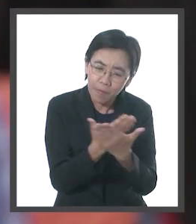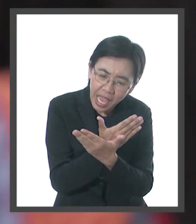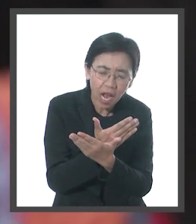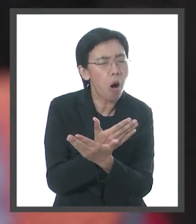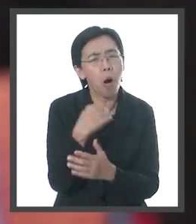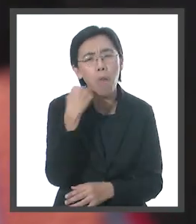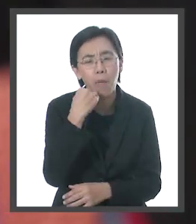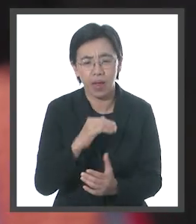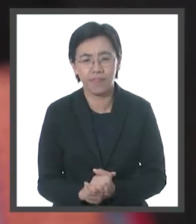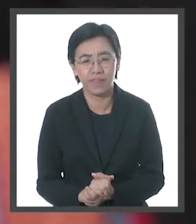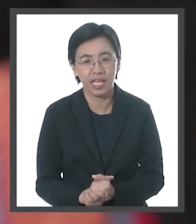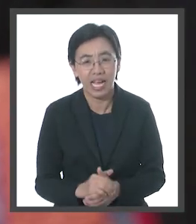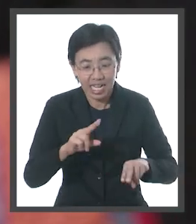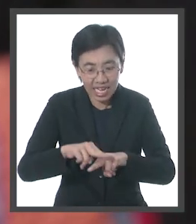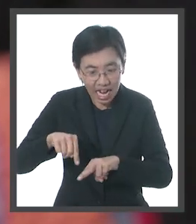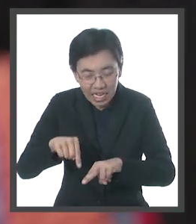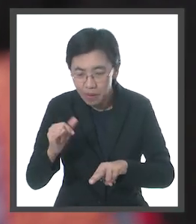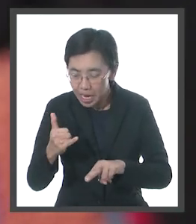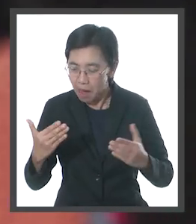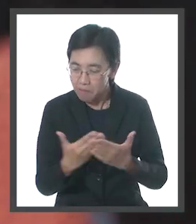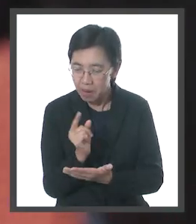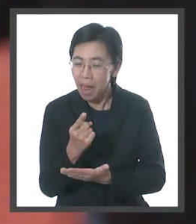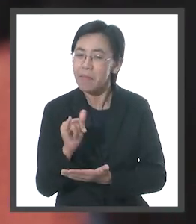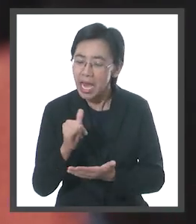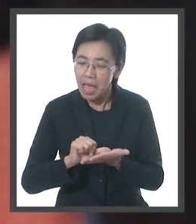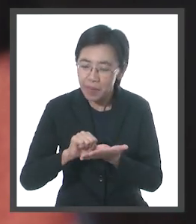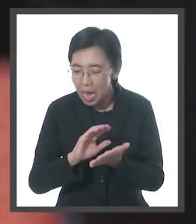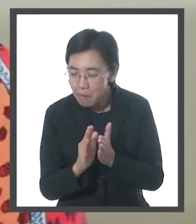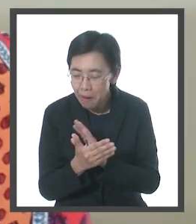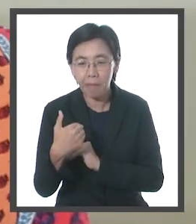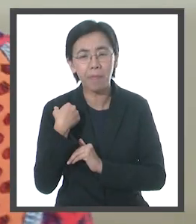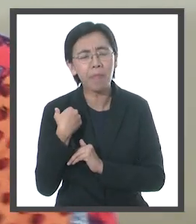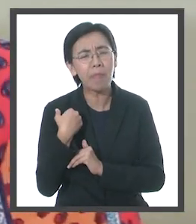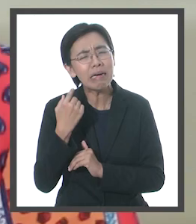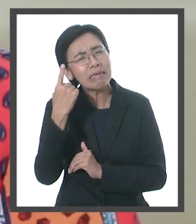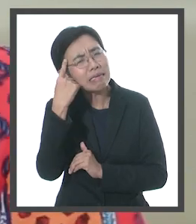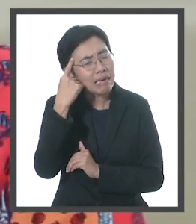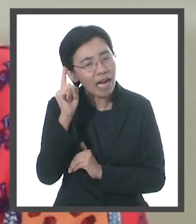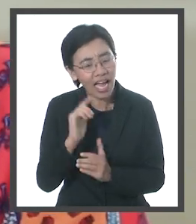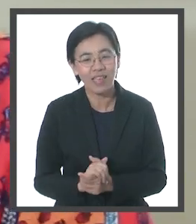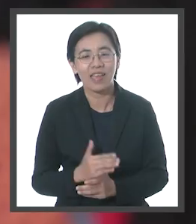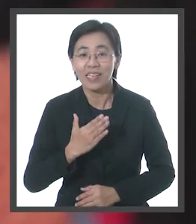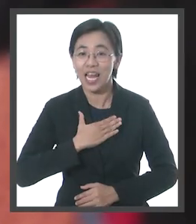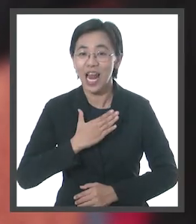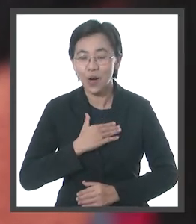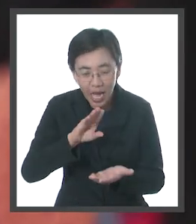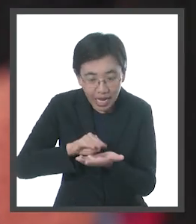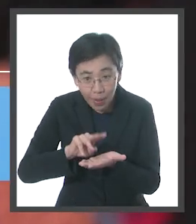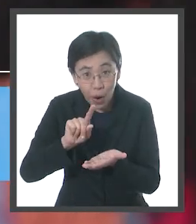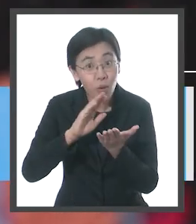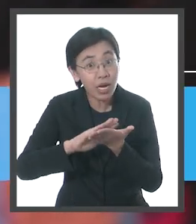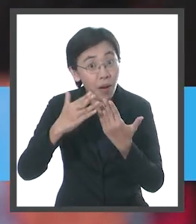าหน้าคราวหน้าตรงนี้ก็ไม่เหมือนเดิมแล้วก็เป็นไปได้นะครับ ก็อาจจะปรับเปลี่ยนไปอีก ใช่ ขึ้นอยู่กับอะไรคะเวลา ขึ้นอยู่ว่าเราเก็บข้อมูลเส